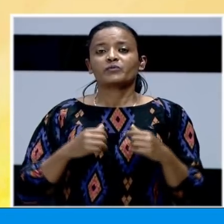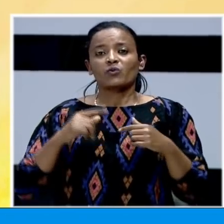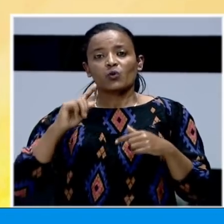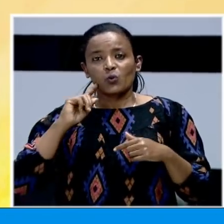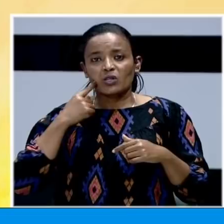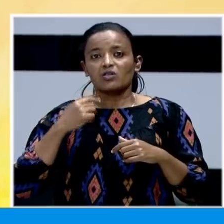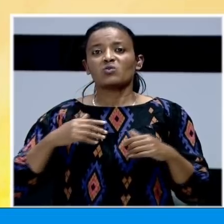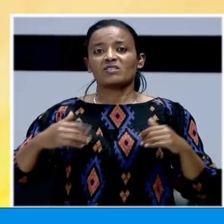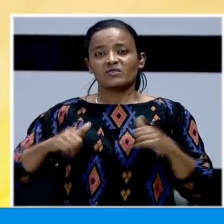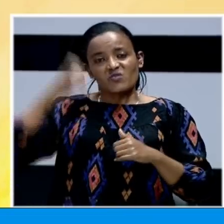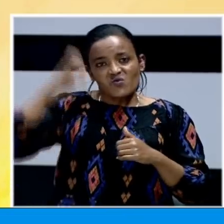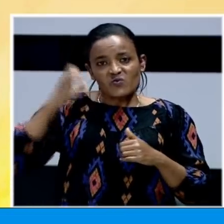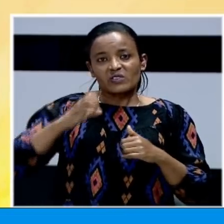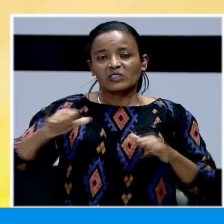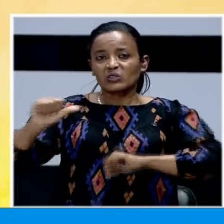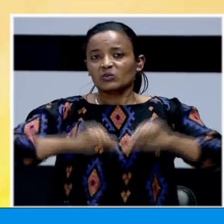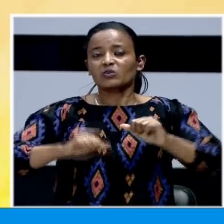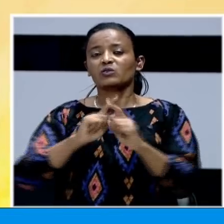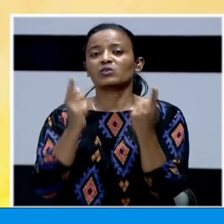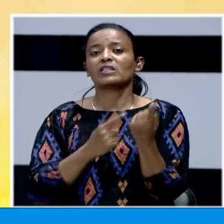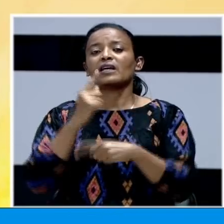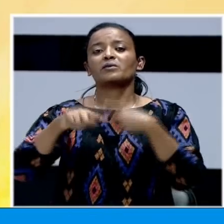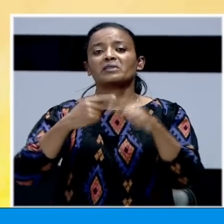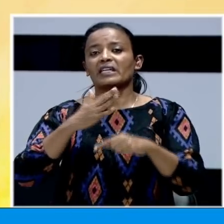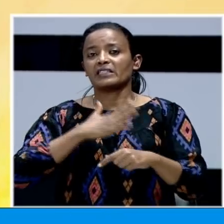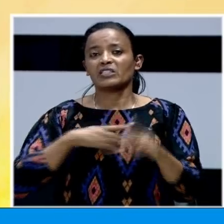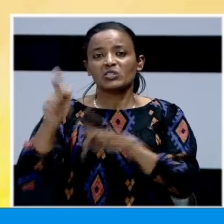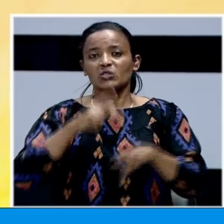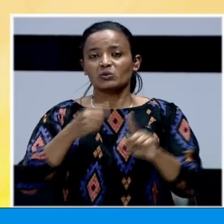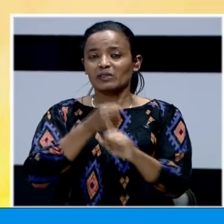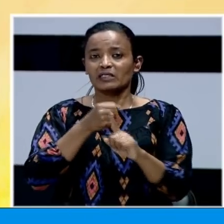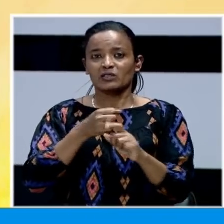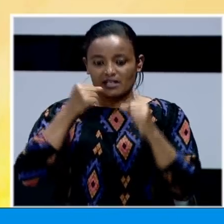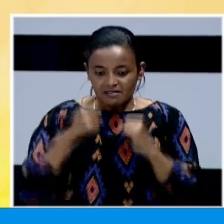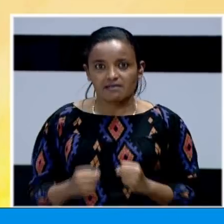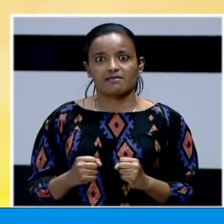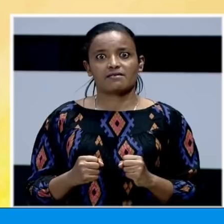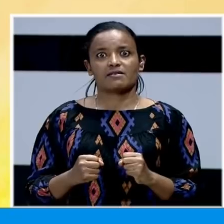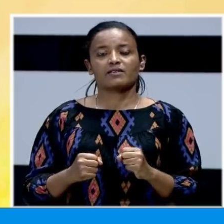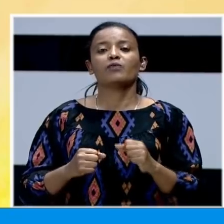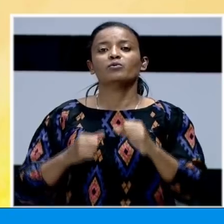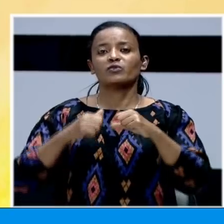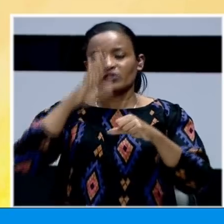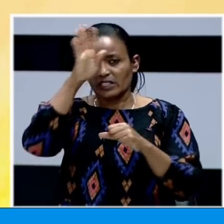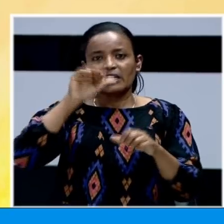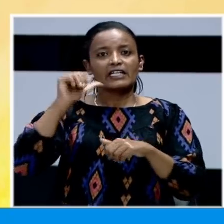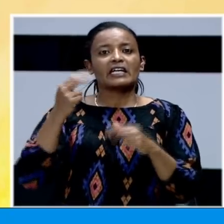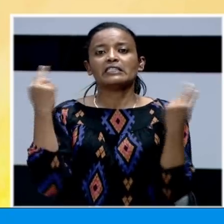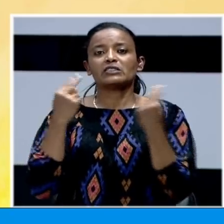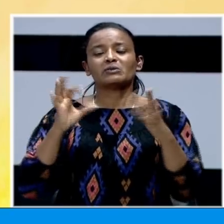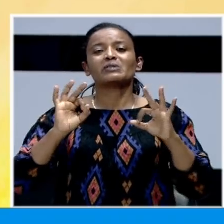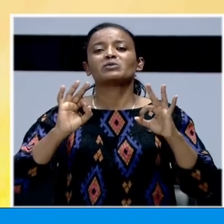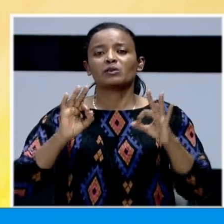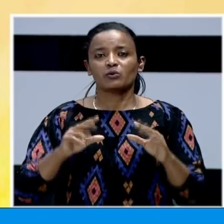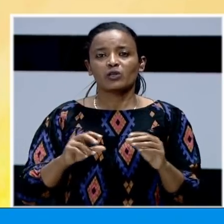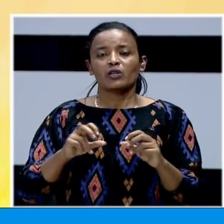እኳ ፍኸራታትን ሽርሕታትን ዝጉጅለ ኣብ ኣካይዳና ይኹን ህዝባዊ ቓስና ተወሳኺ ሕራንን ሓቦን ካብ ምፍጣር ሓሊፎም ካልእ ፋይዳ ዘለዎም ከም